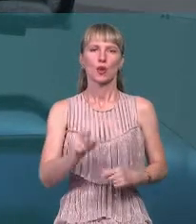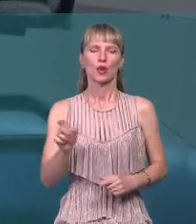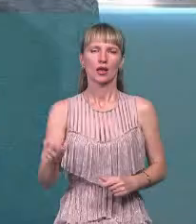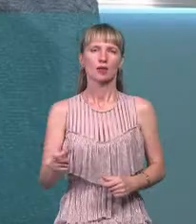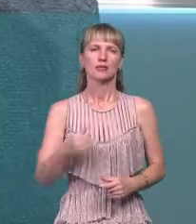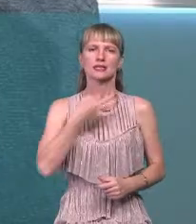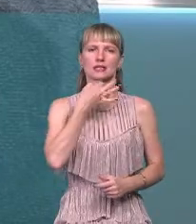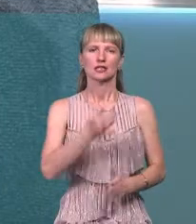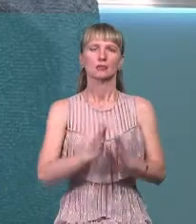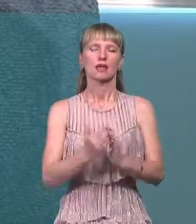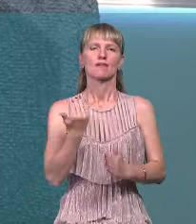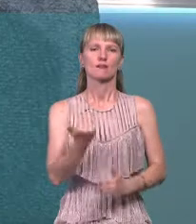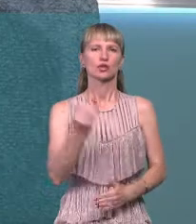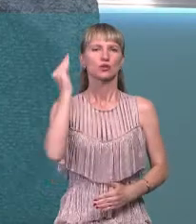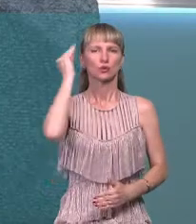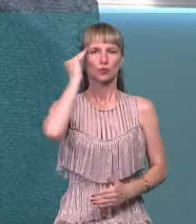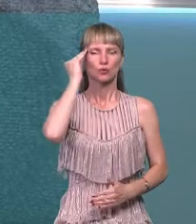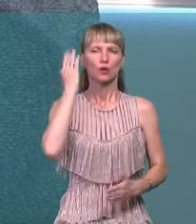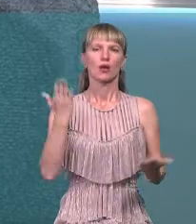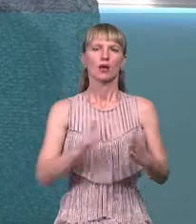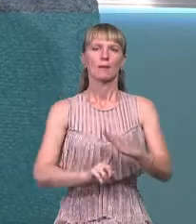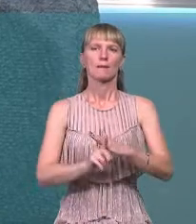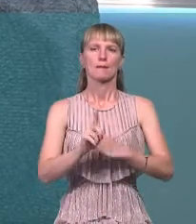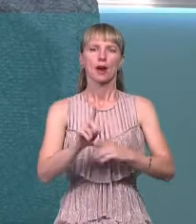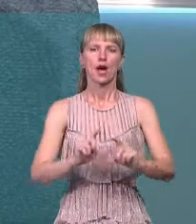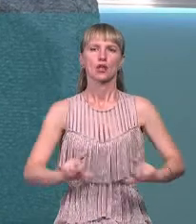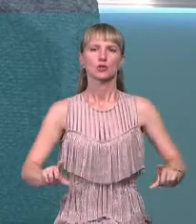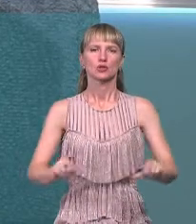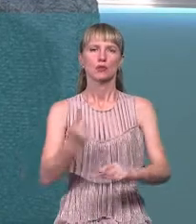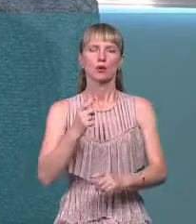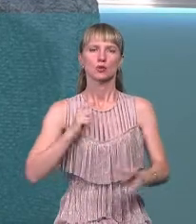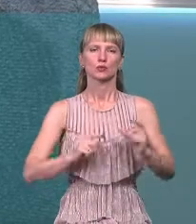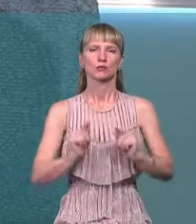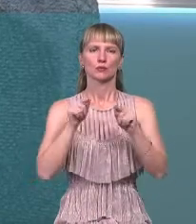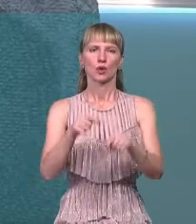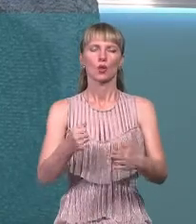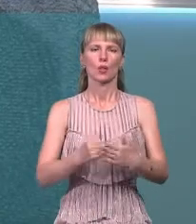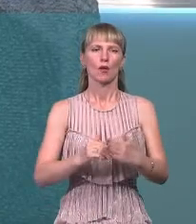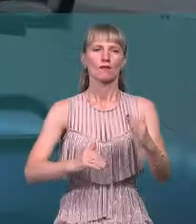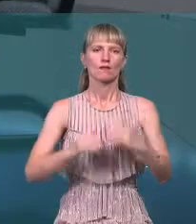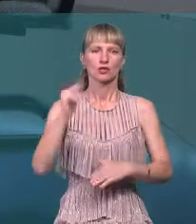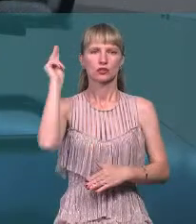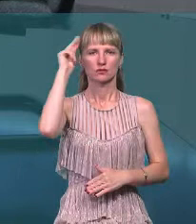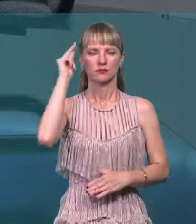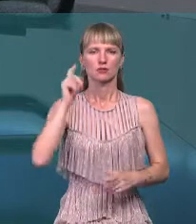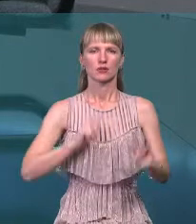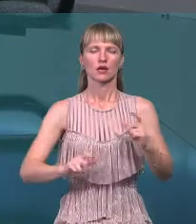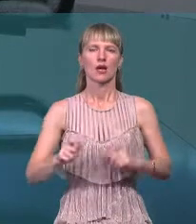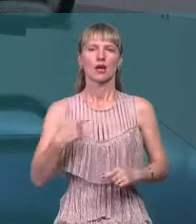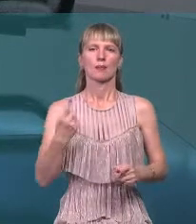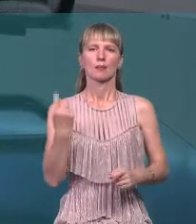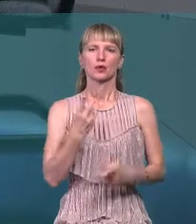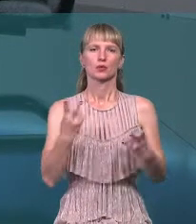будь ласка, на вашу думку, з якою базою майбутні першокурсники приходять до вишів? По-перше, треба сказати,